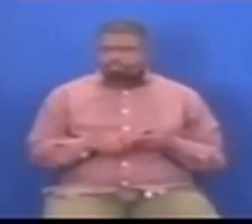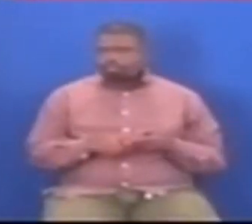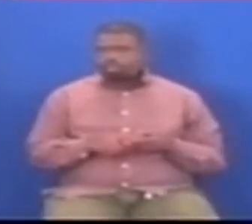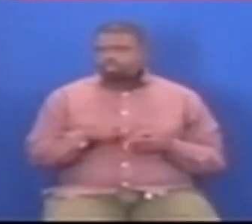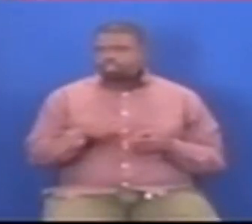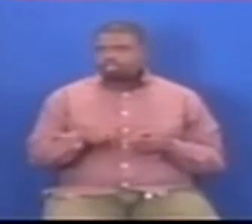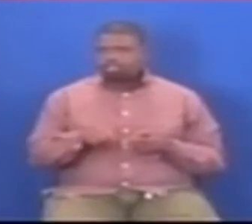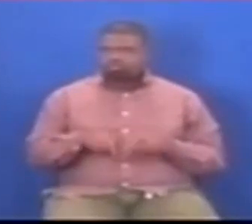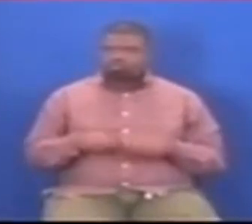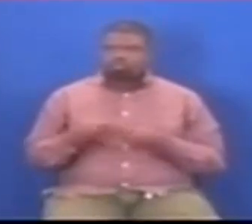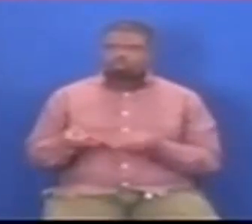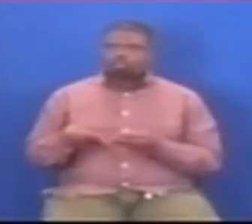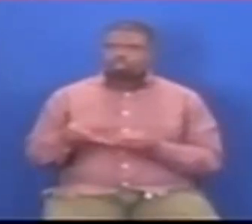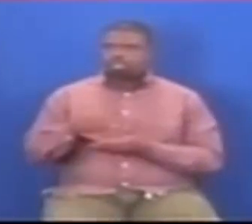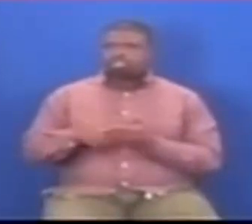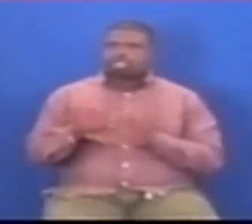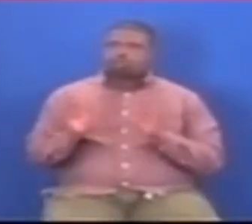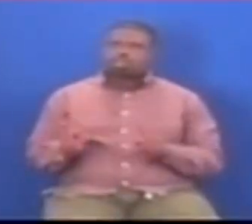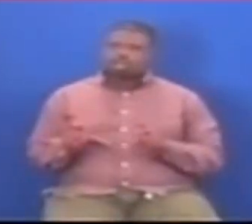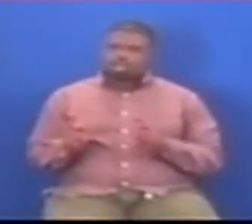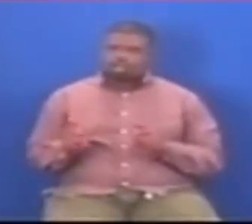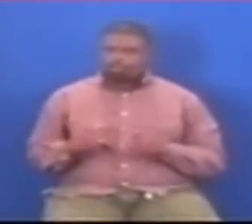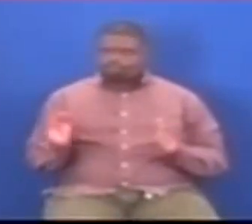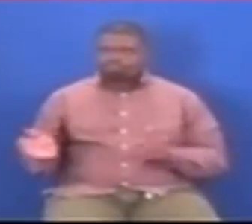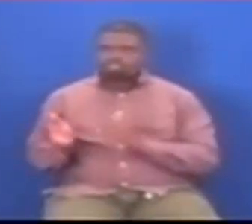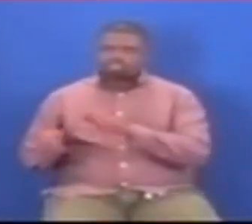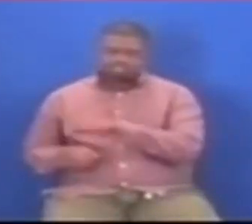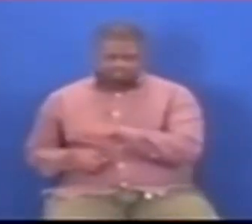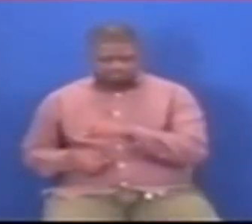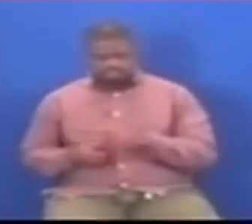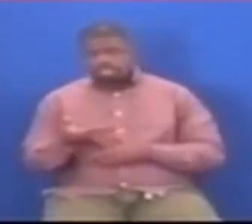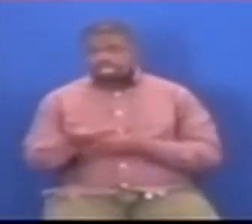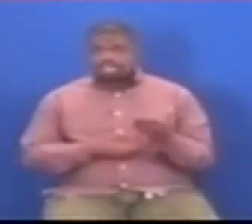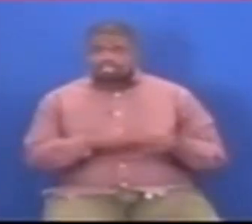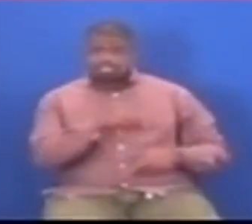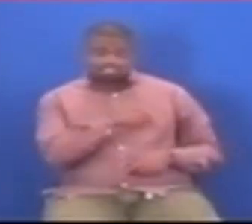ambayo hutolewa kwa ardhi ya kawaida na ya hifadhi. Hati hizi